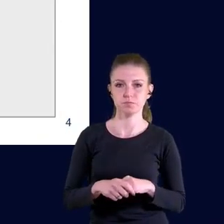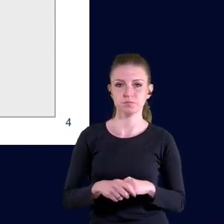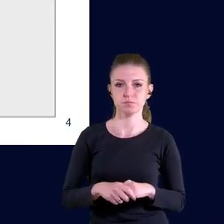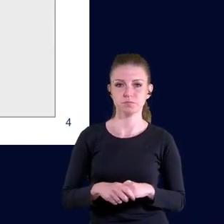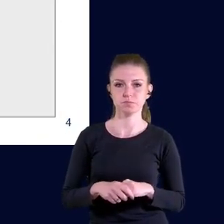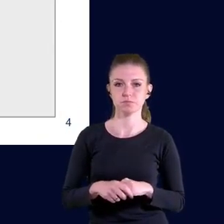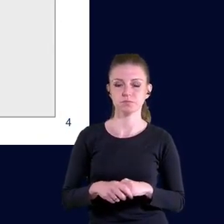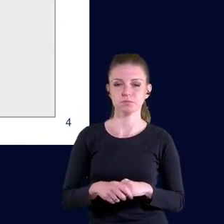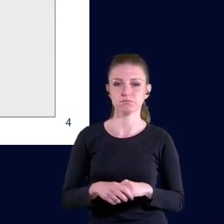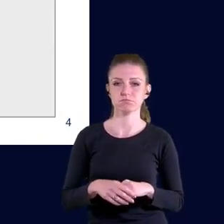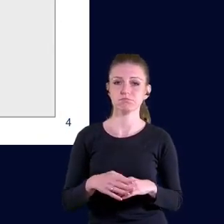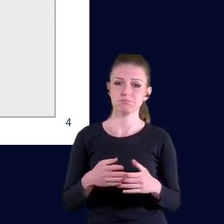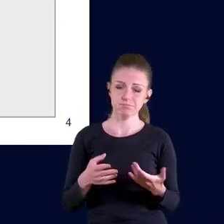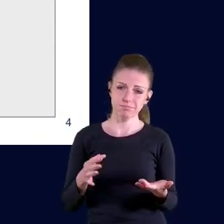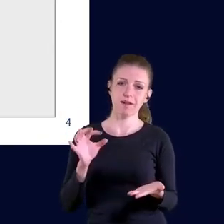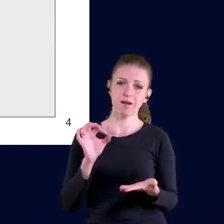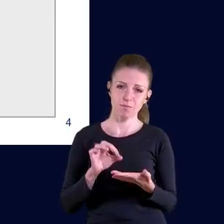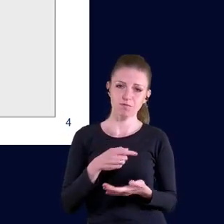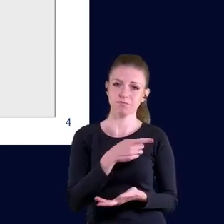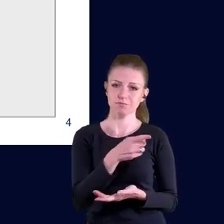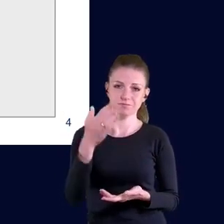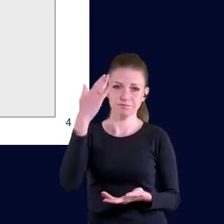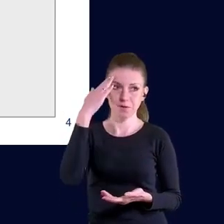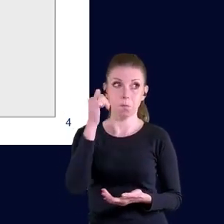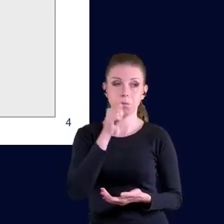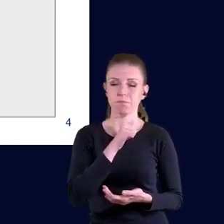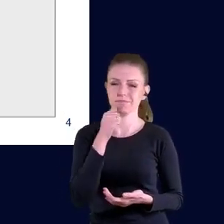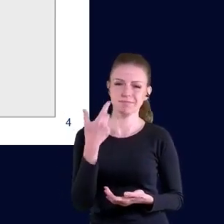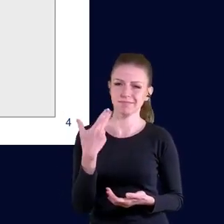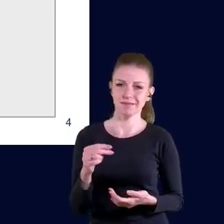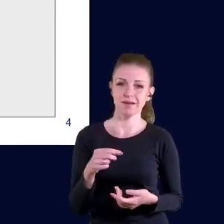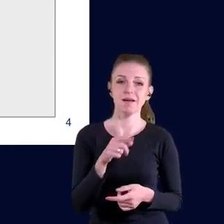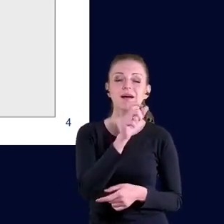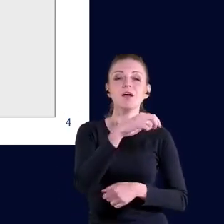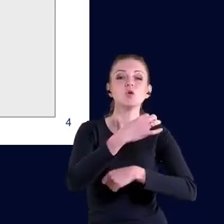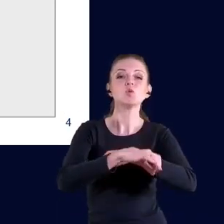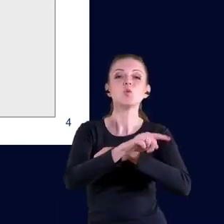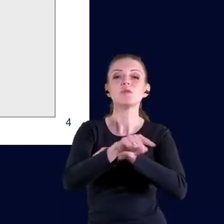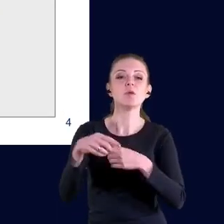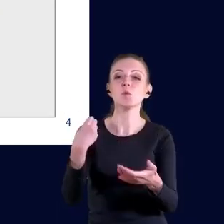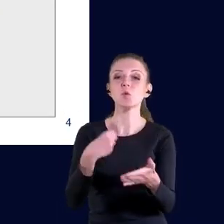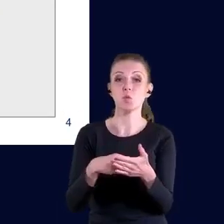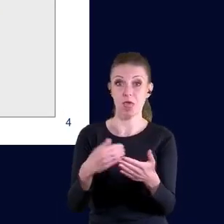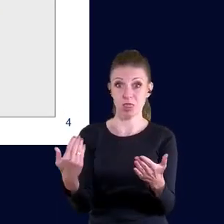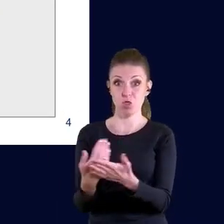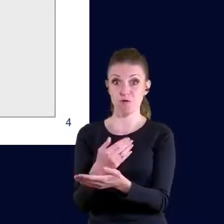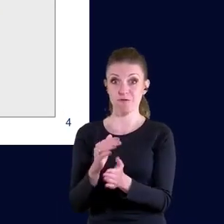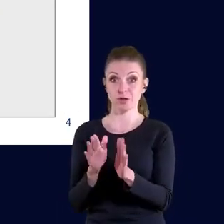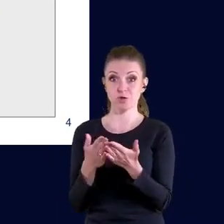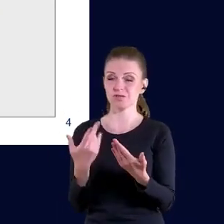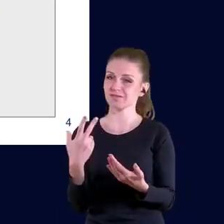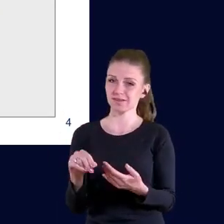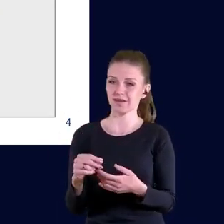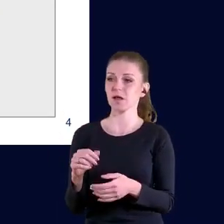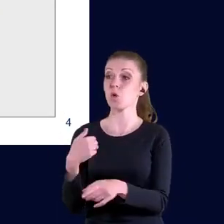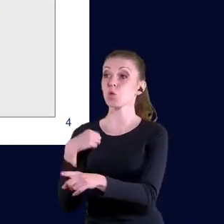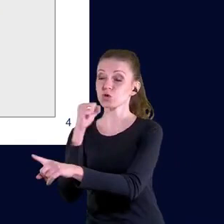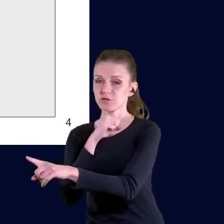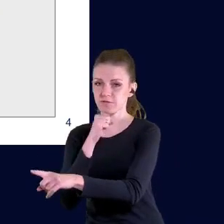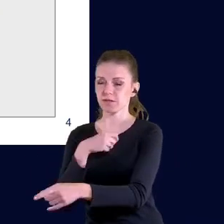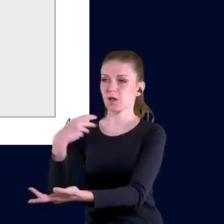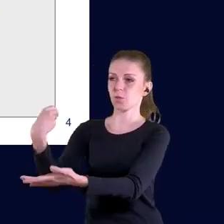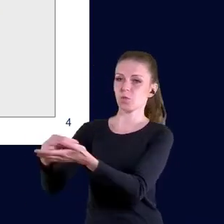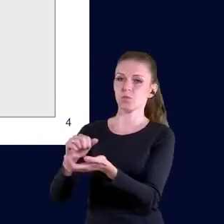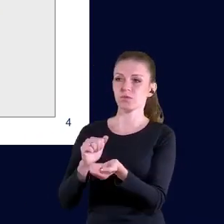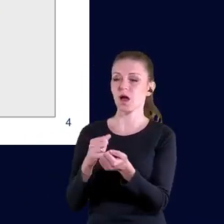paei100 tajemnicą że studenci od lat kupują książki używane kserują książki kopiują je w różny